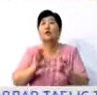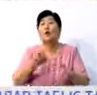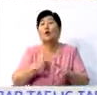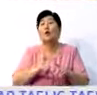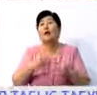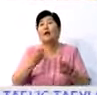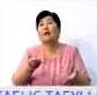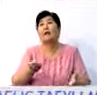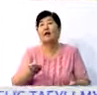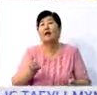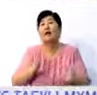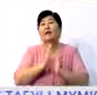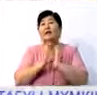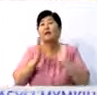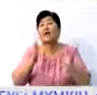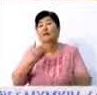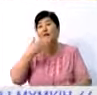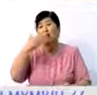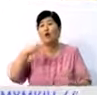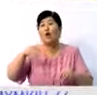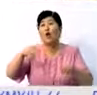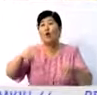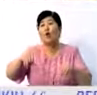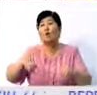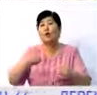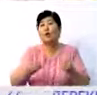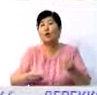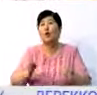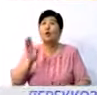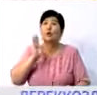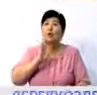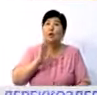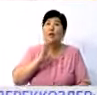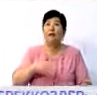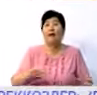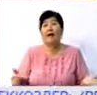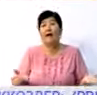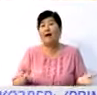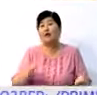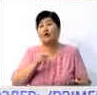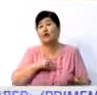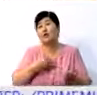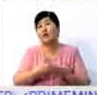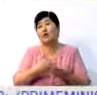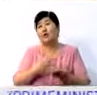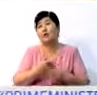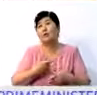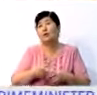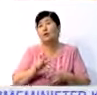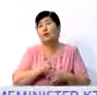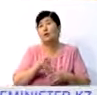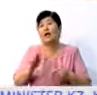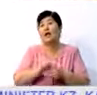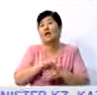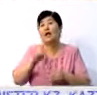қалды ана саябақта жазғы құммен ойнау, сулардың қалай жұмыс істеу керектігін біз